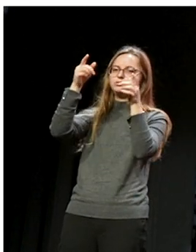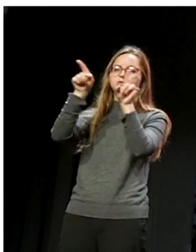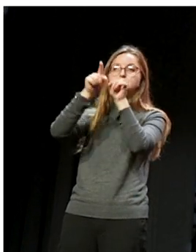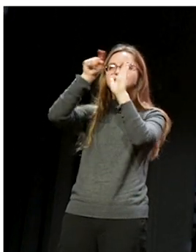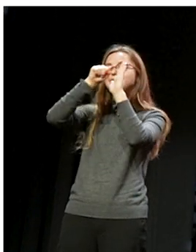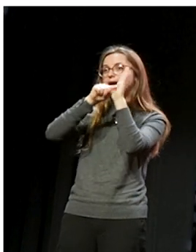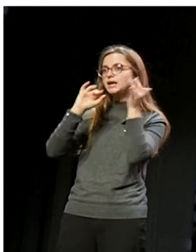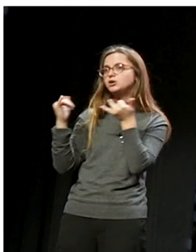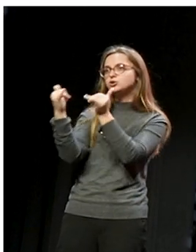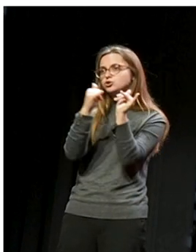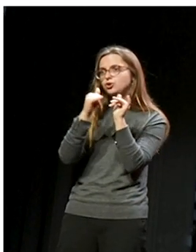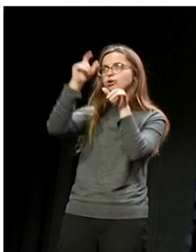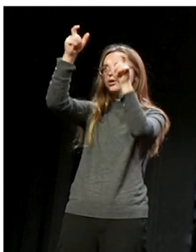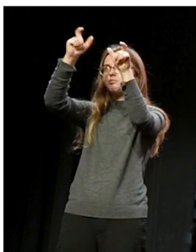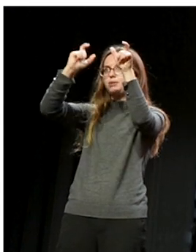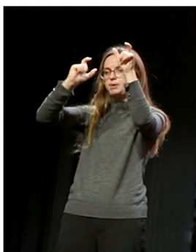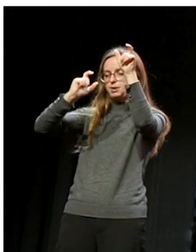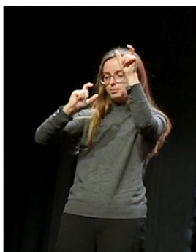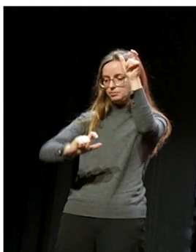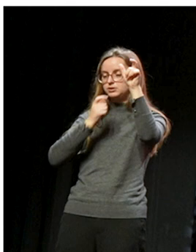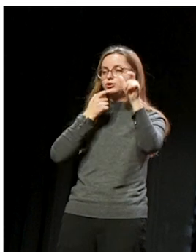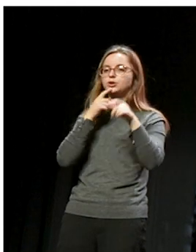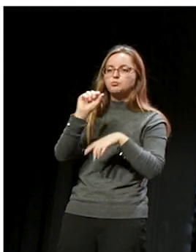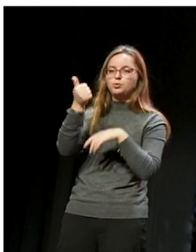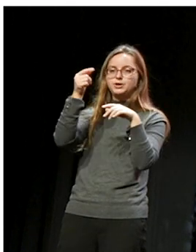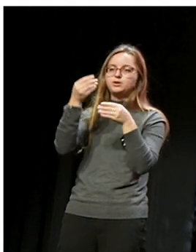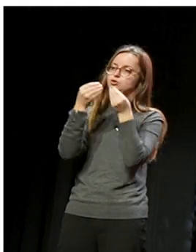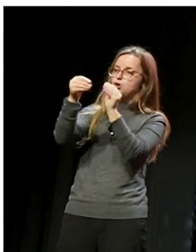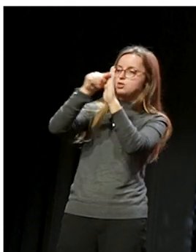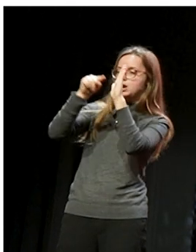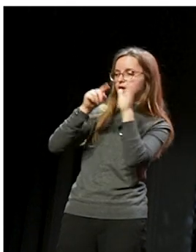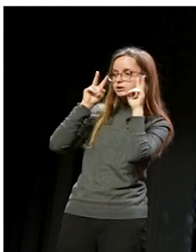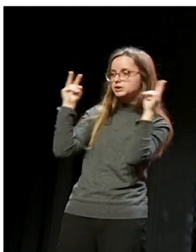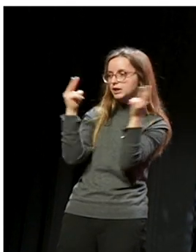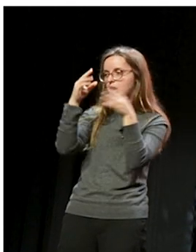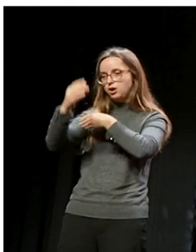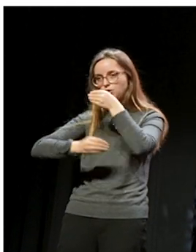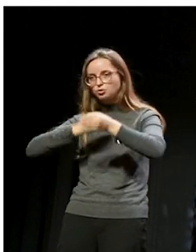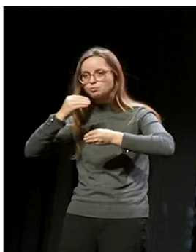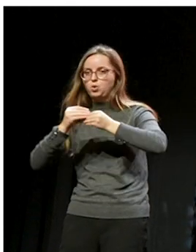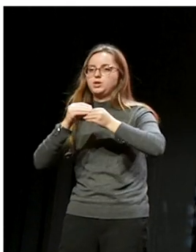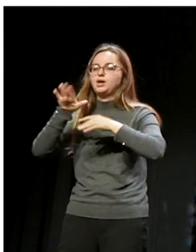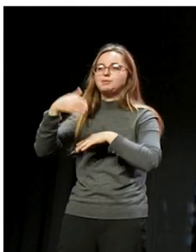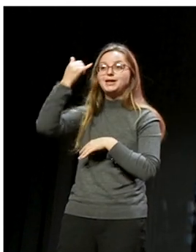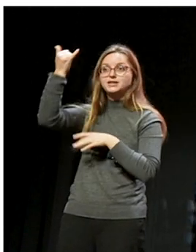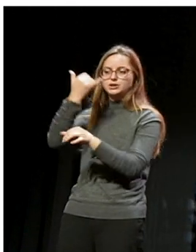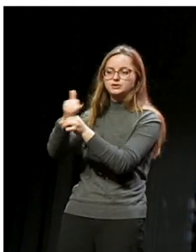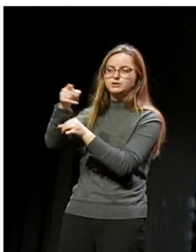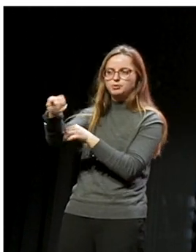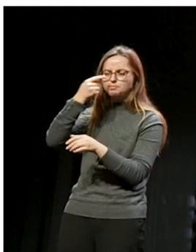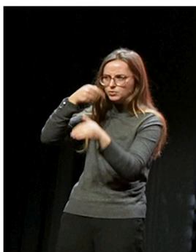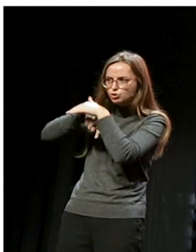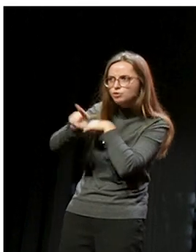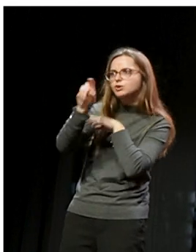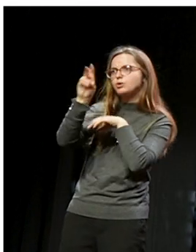de société. On raconte le monde, c'est-à-dire qu'on donne les règles générales et l'intelligence artificielle va en déduire des cas